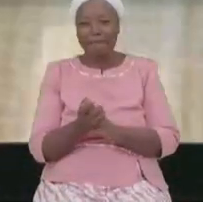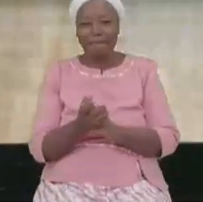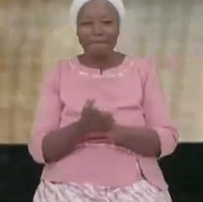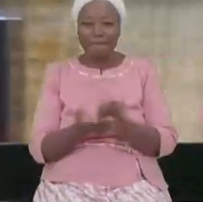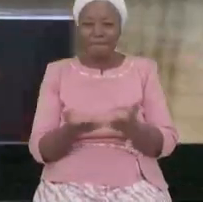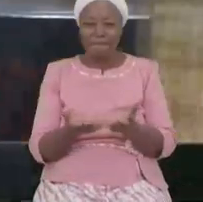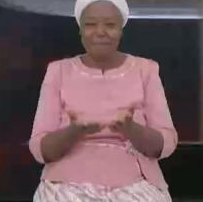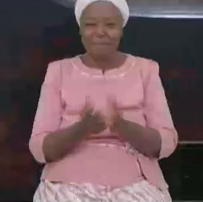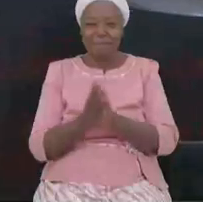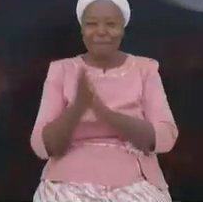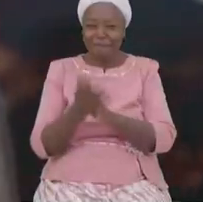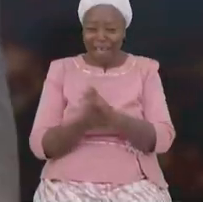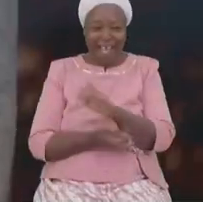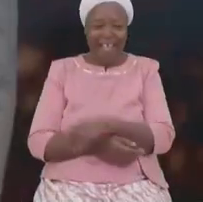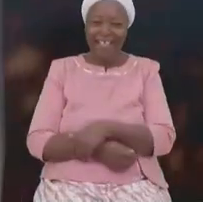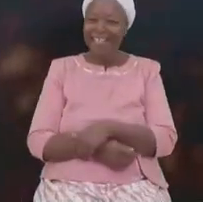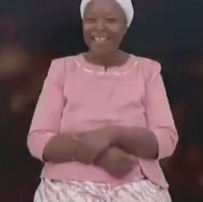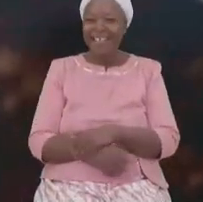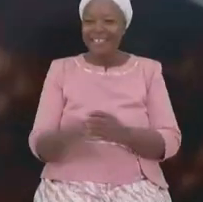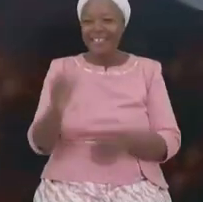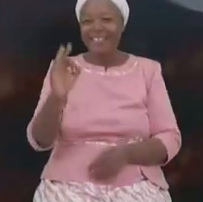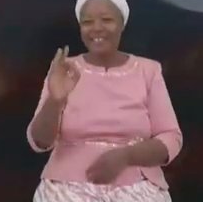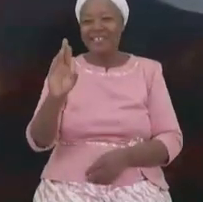Il fera ce qu'il a promis.